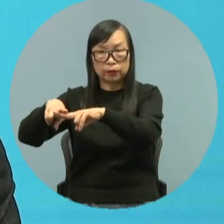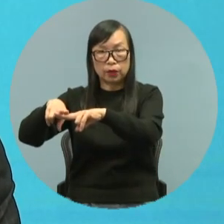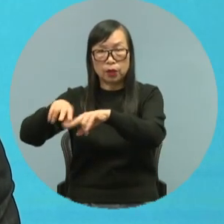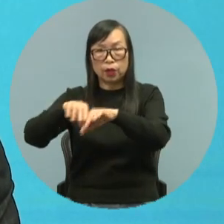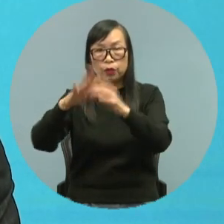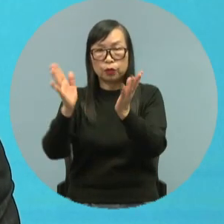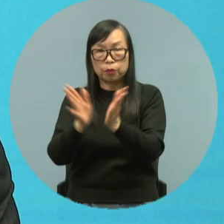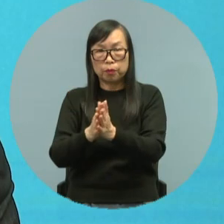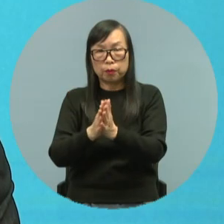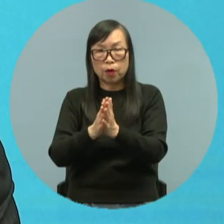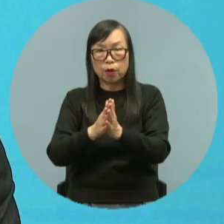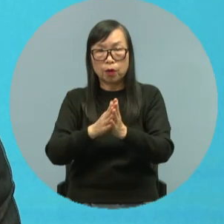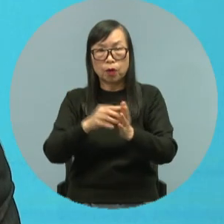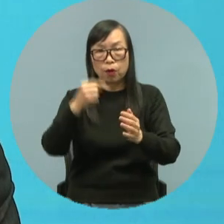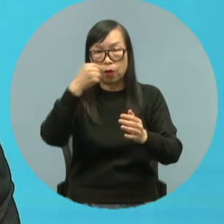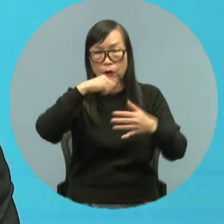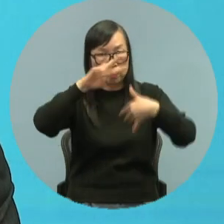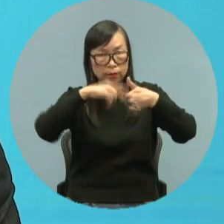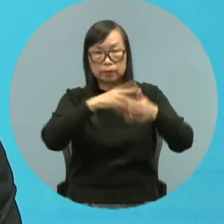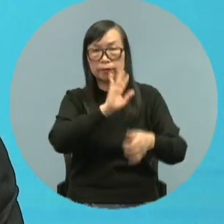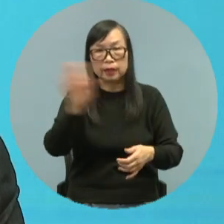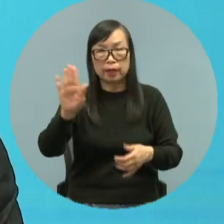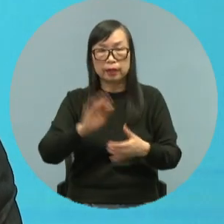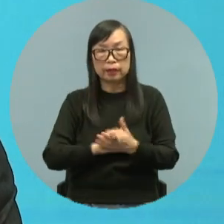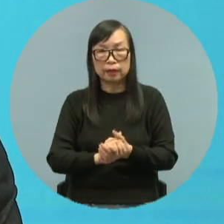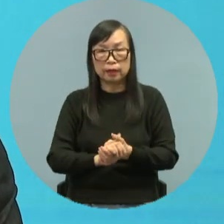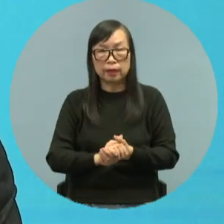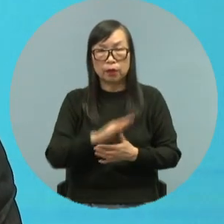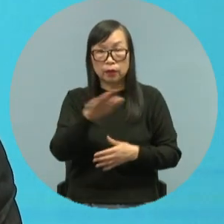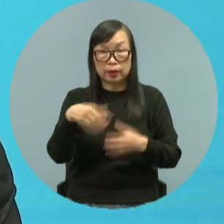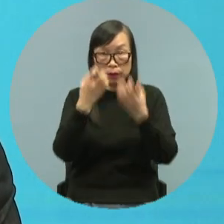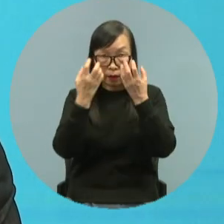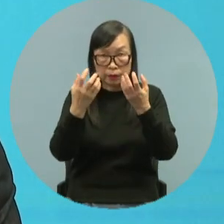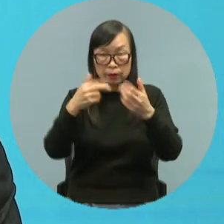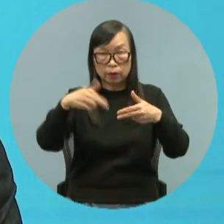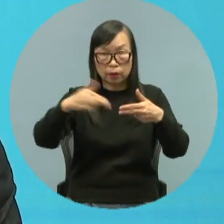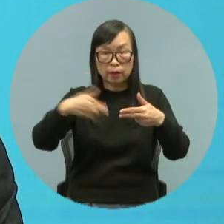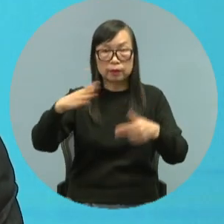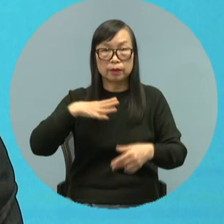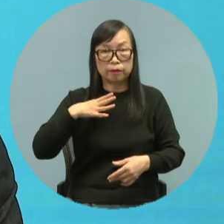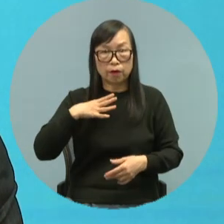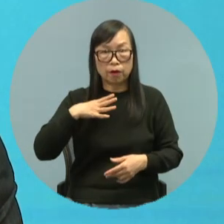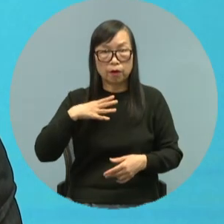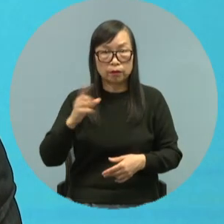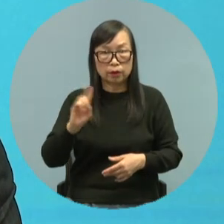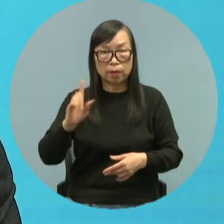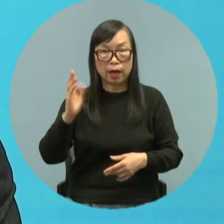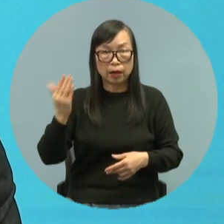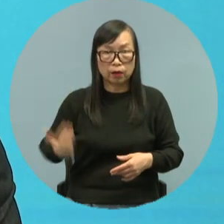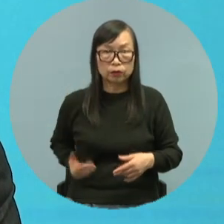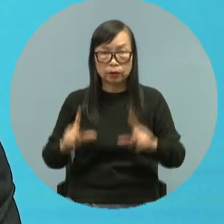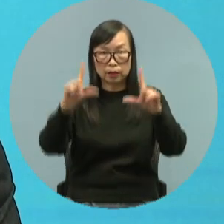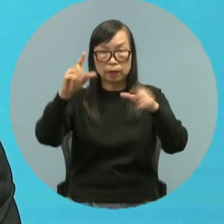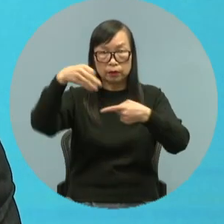部無需去檢疫。我們會密切留意通關的情況，與廣東省和深圳